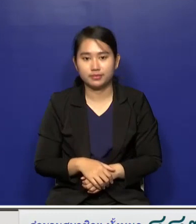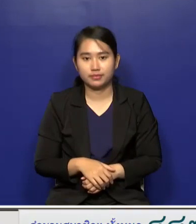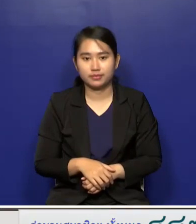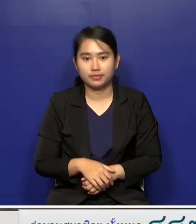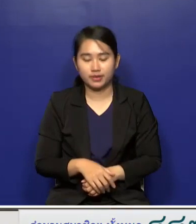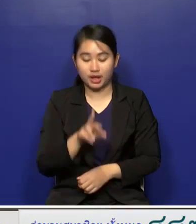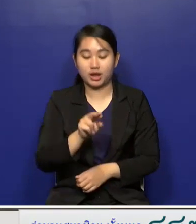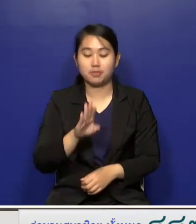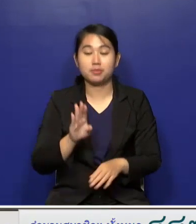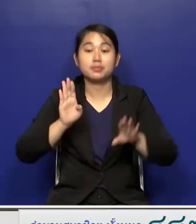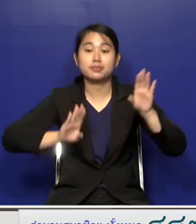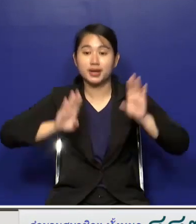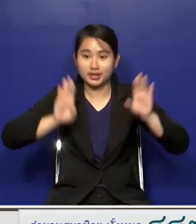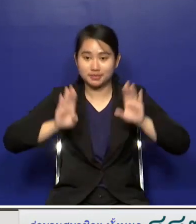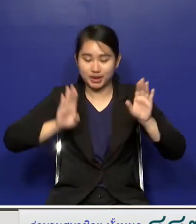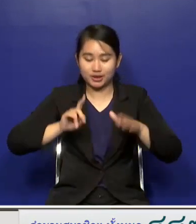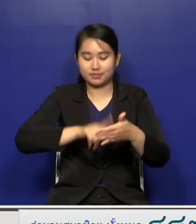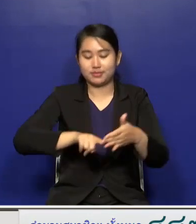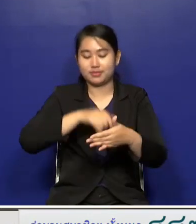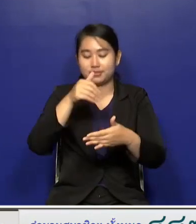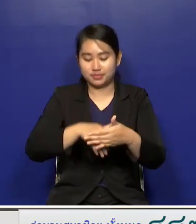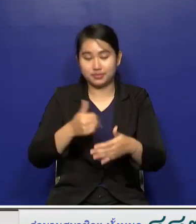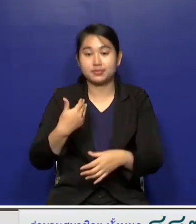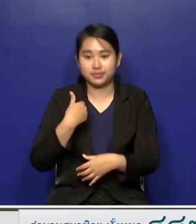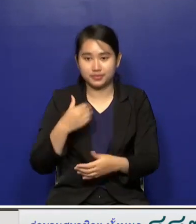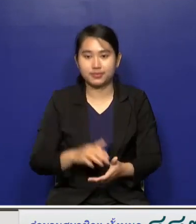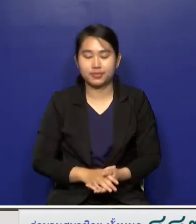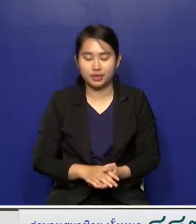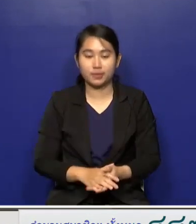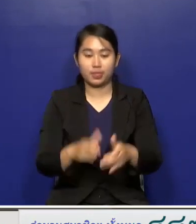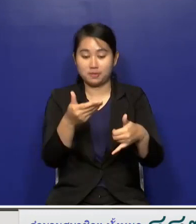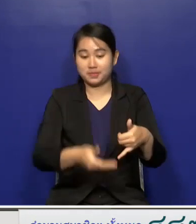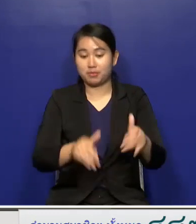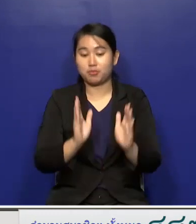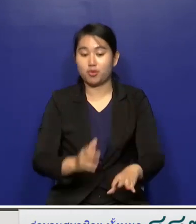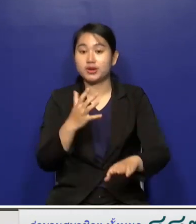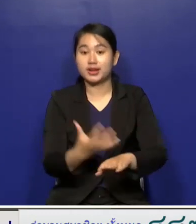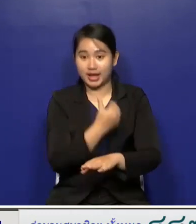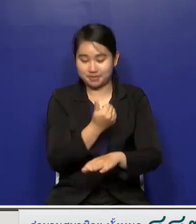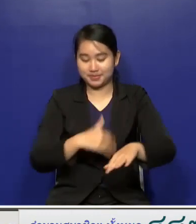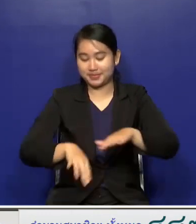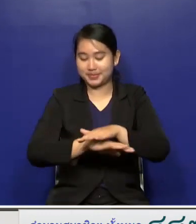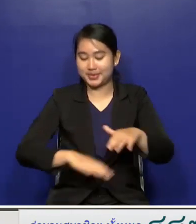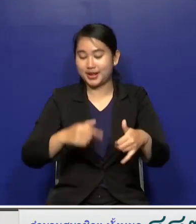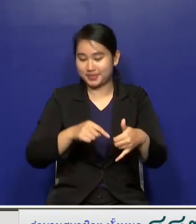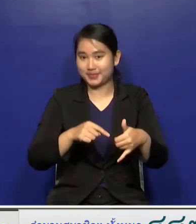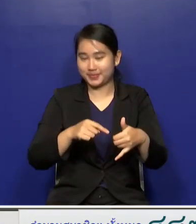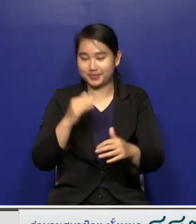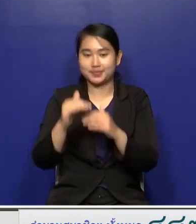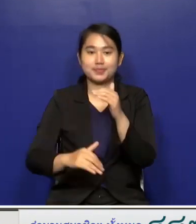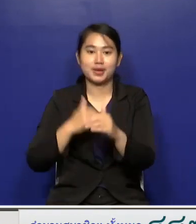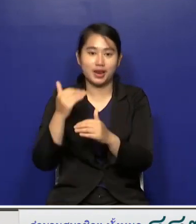ระบบประชาธิปไตยสร้างนักการเมืองที่เป็นพื้นฐานในการสู่นักการเมืองระดับชา